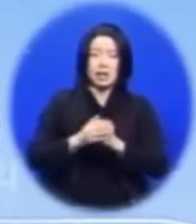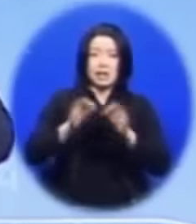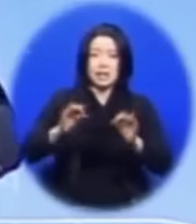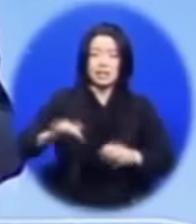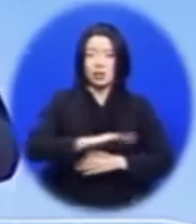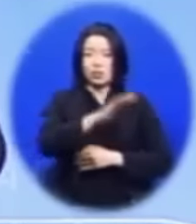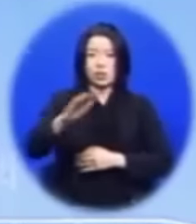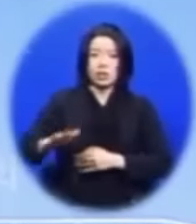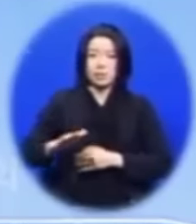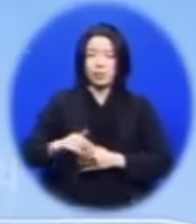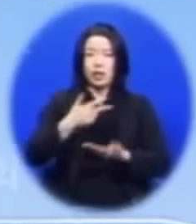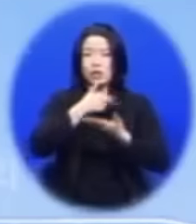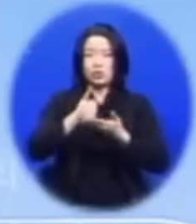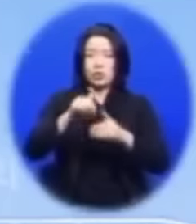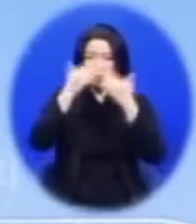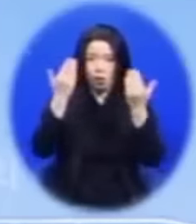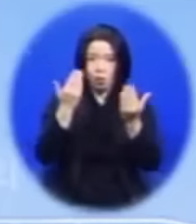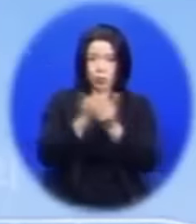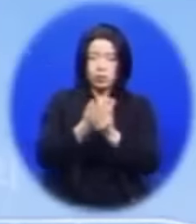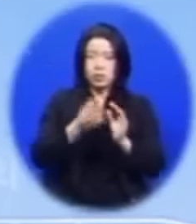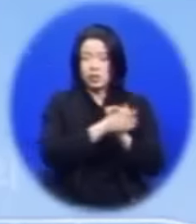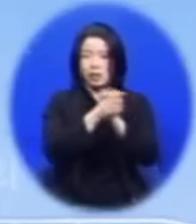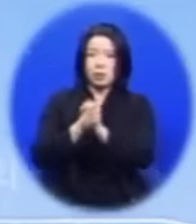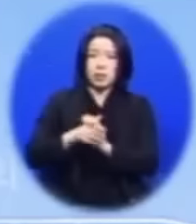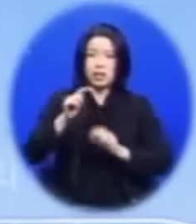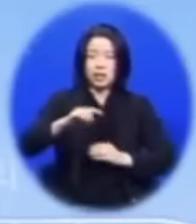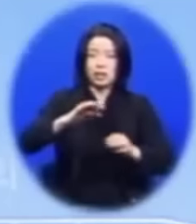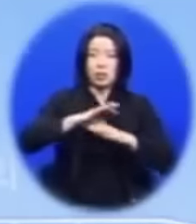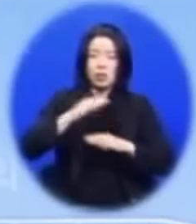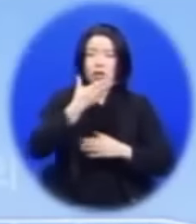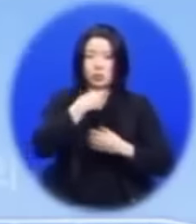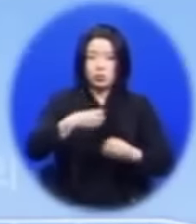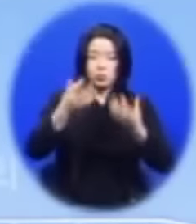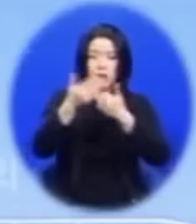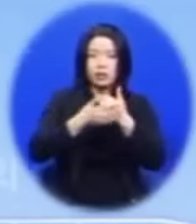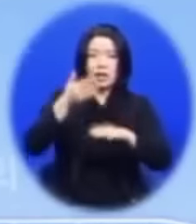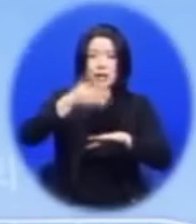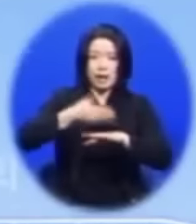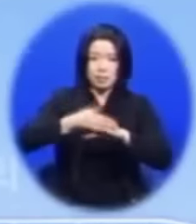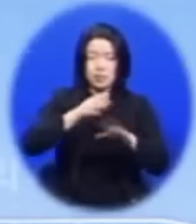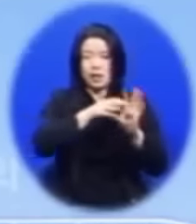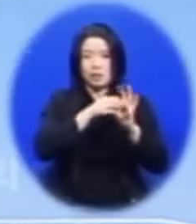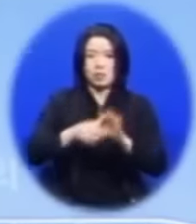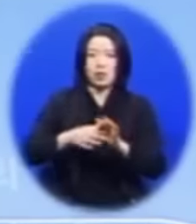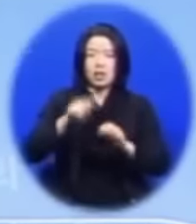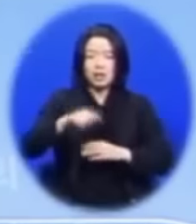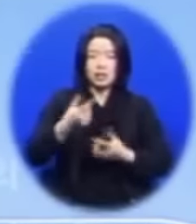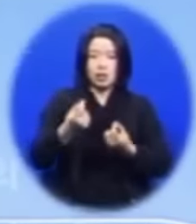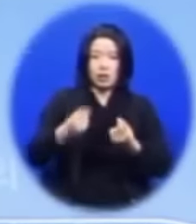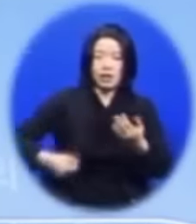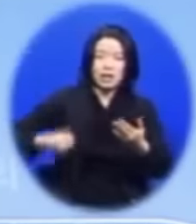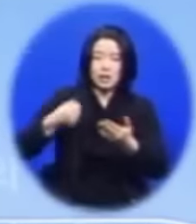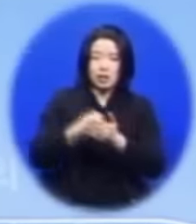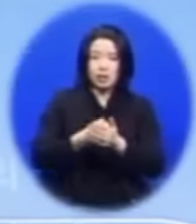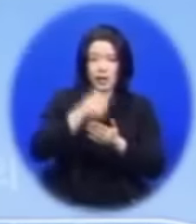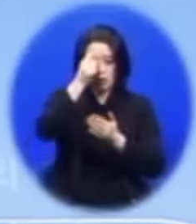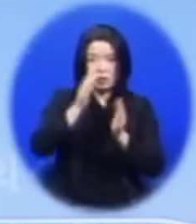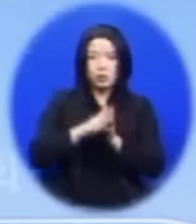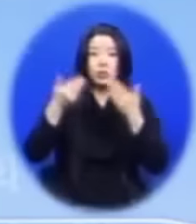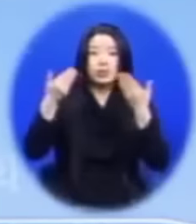우리 주님과 온전히 연합하는이 놀라운 축복의 은혜를 감사하며 그렇게 살기로 결단하는 기도를